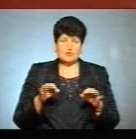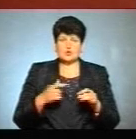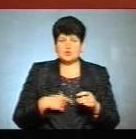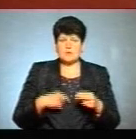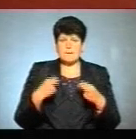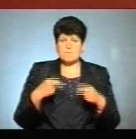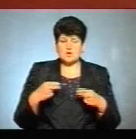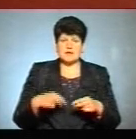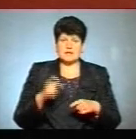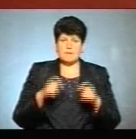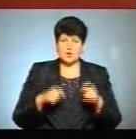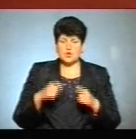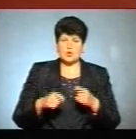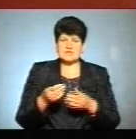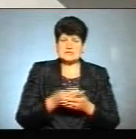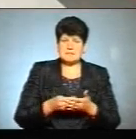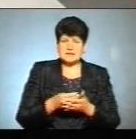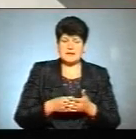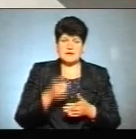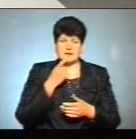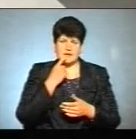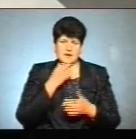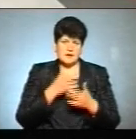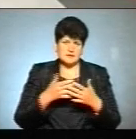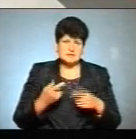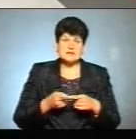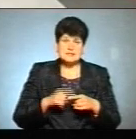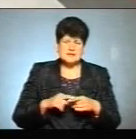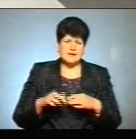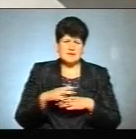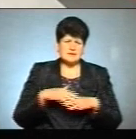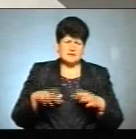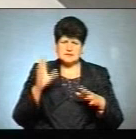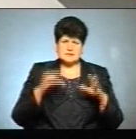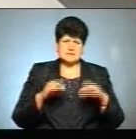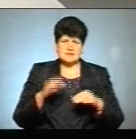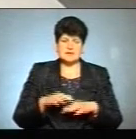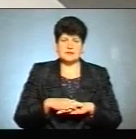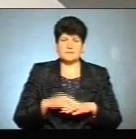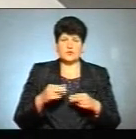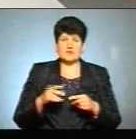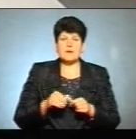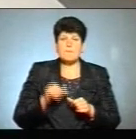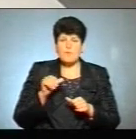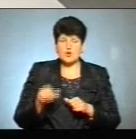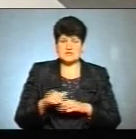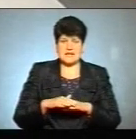продавати молоко, сметану, яйця. Це називається стихійна торгівля. І вони були поза межами самого ринку. Про